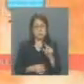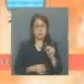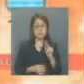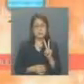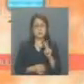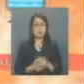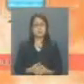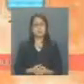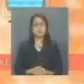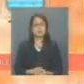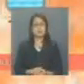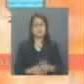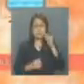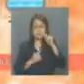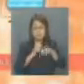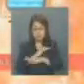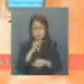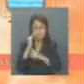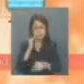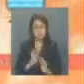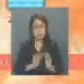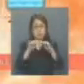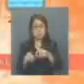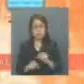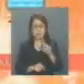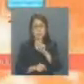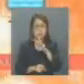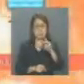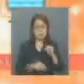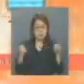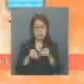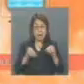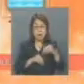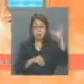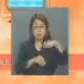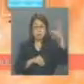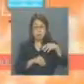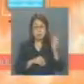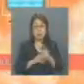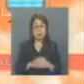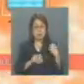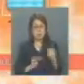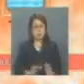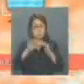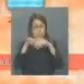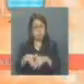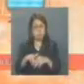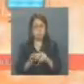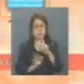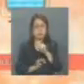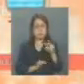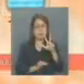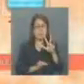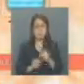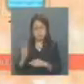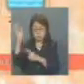สอ่าวไทยทะเลมีคลื่นสูงประมาณ2เมตรส่วนบริเวณที่มีฝนฟ้าคะนองคลื่นสูง 2-3 เมตรและด้านฝั่งอันดามันทะ